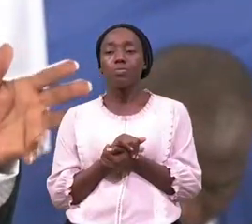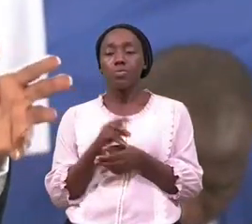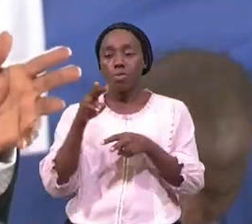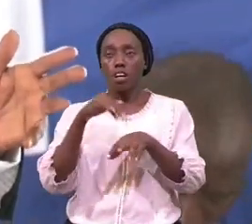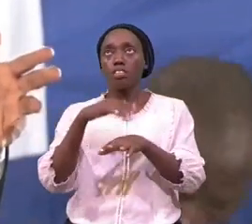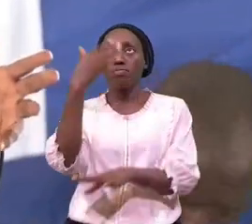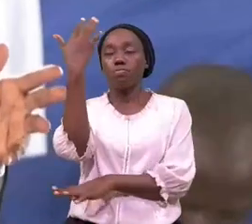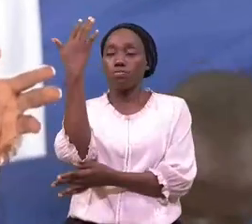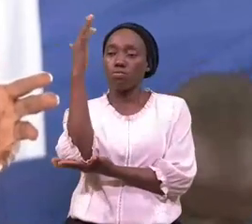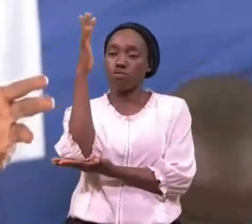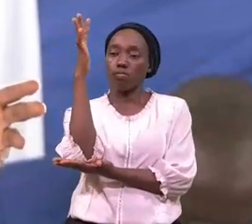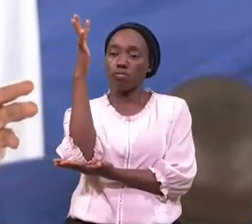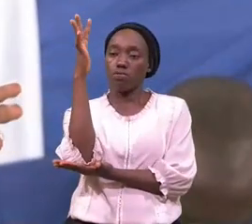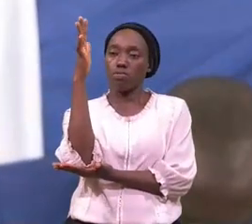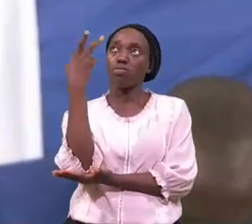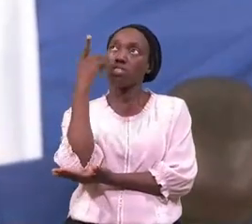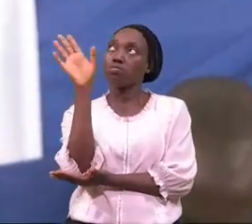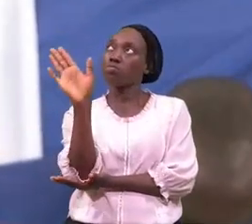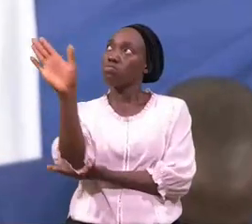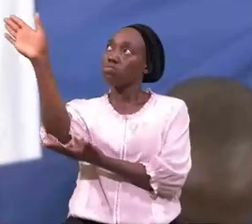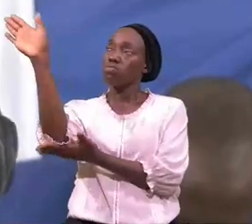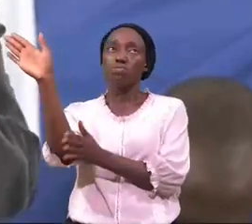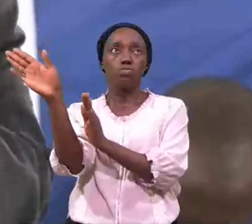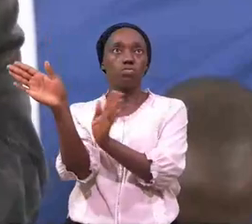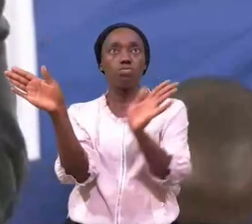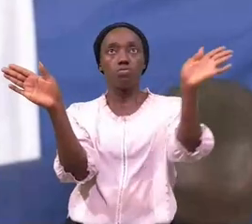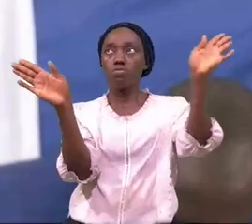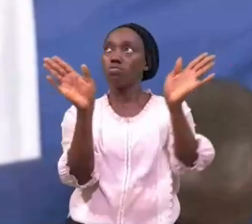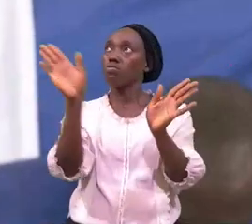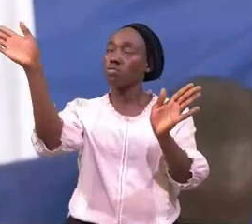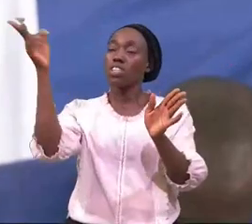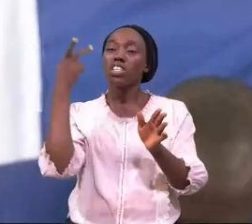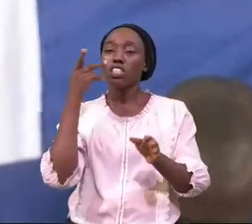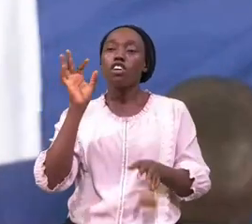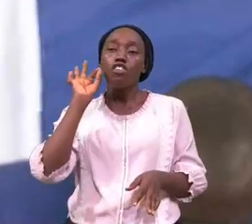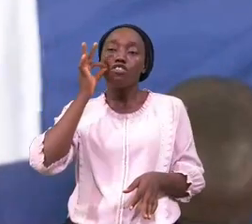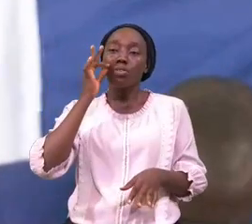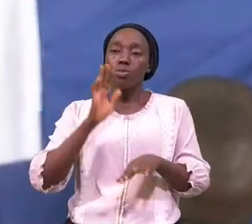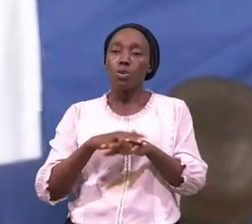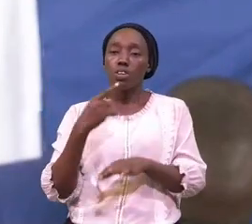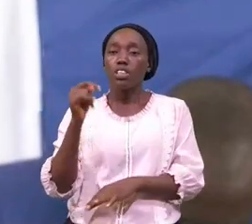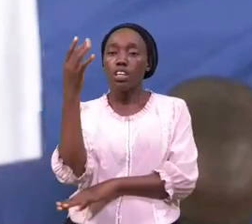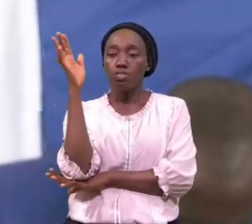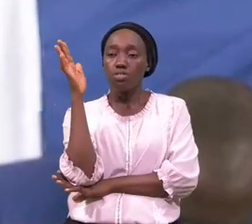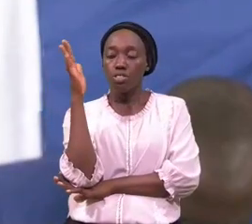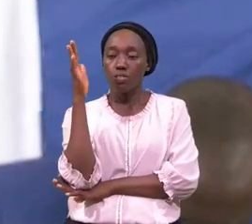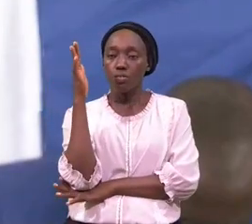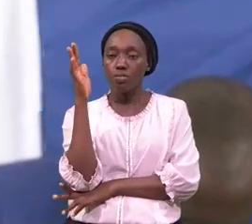Regardez l'arbre. Regardez les branches. Regardez les fruits de l'arbre.